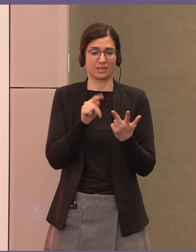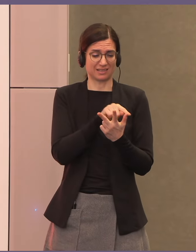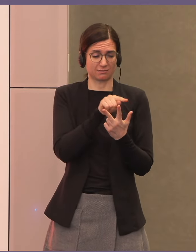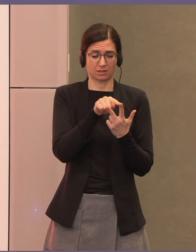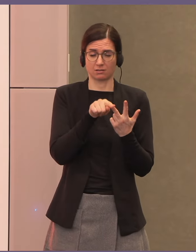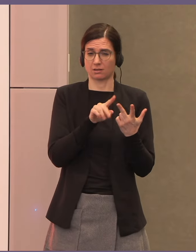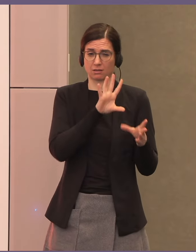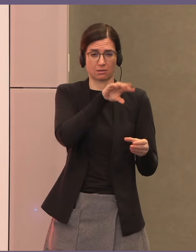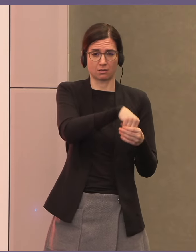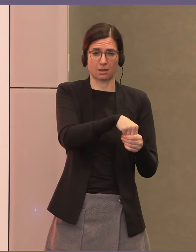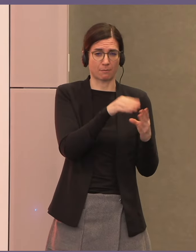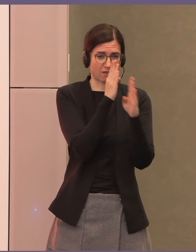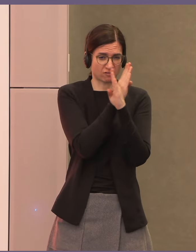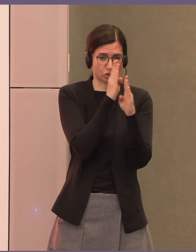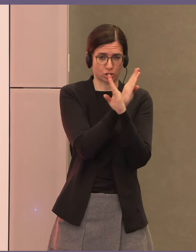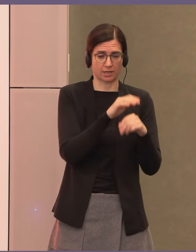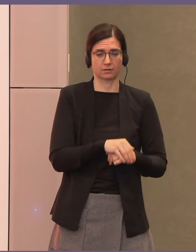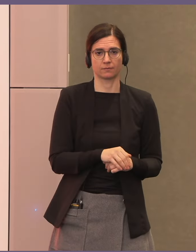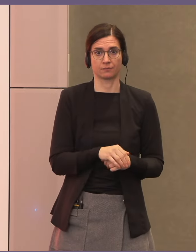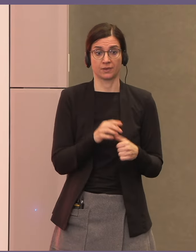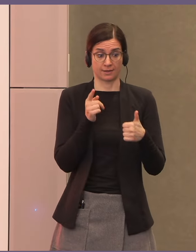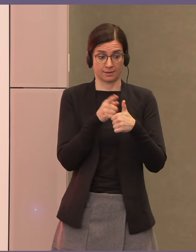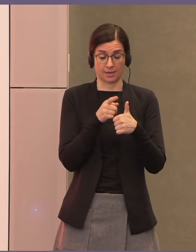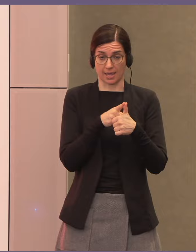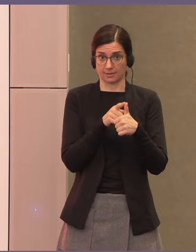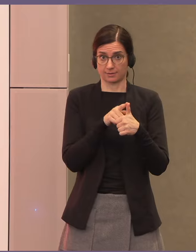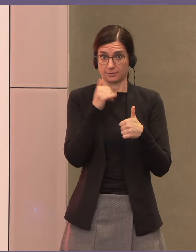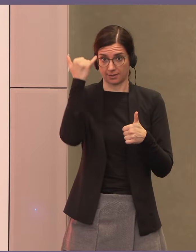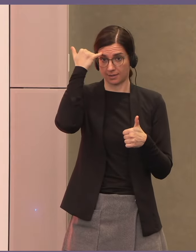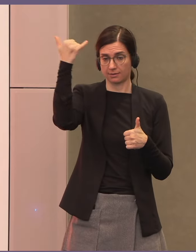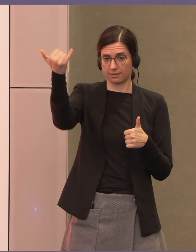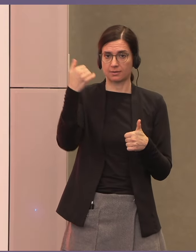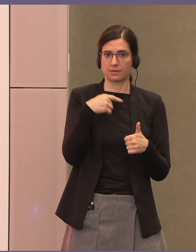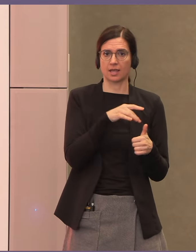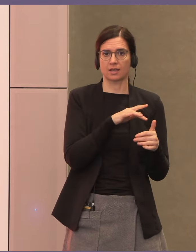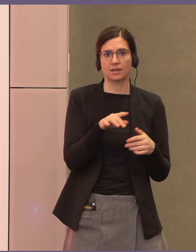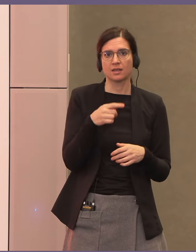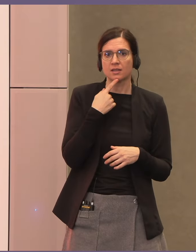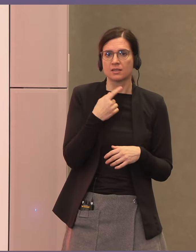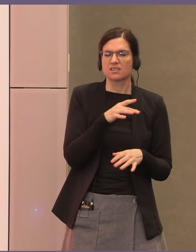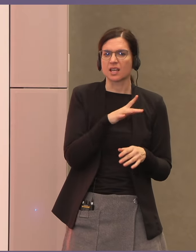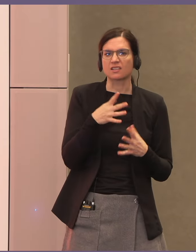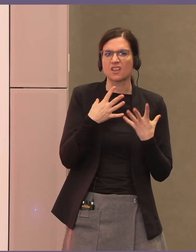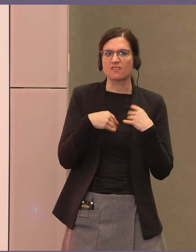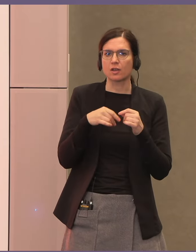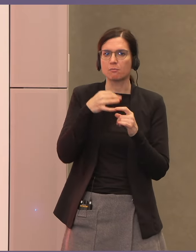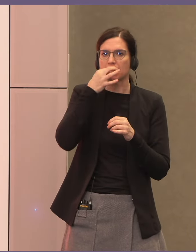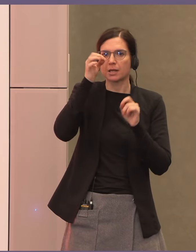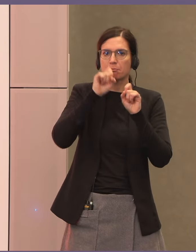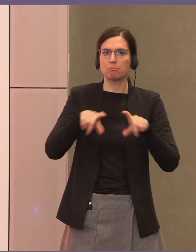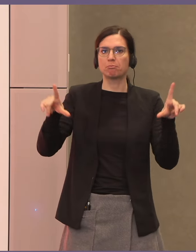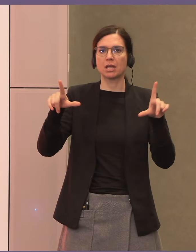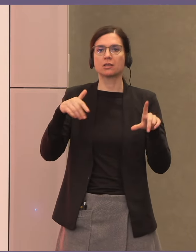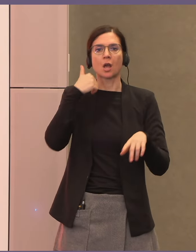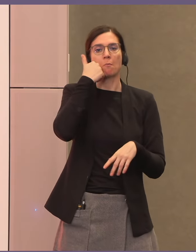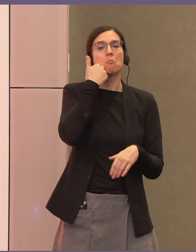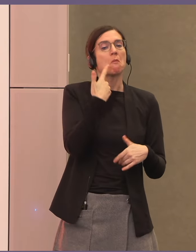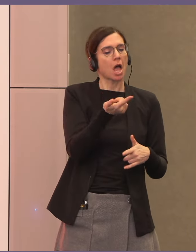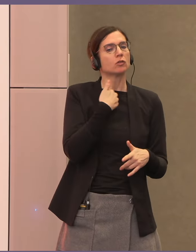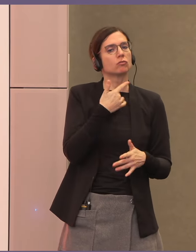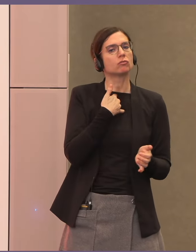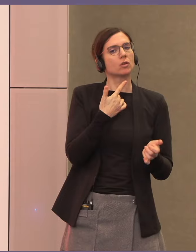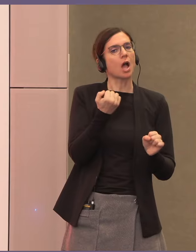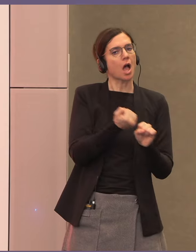bedient. Erstens liegt diesem Vorschlag ein heteronormatives Familienbild zugrunde, wo der Mann als